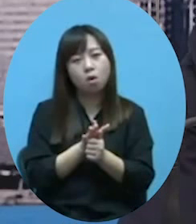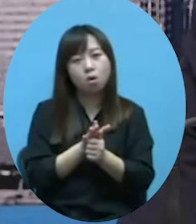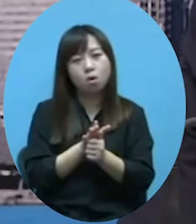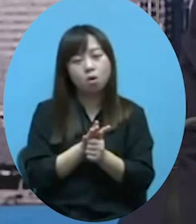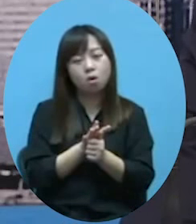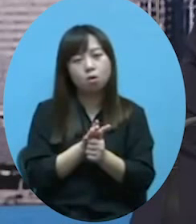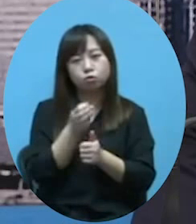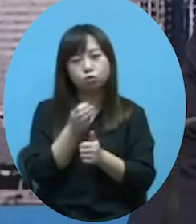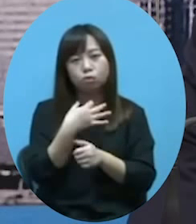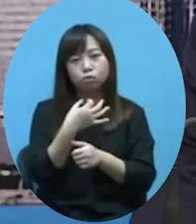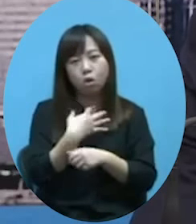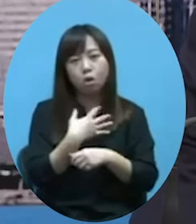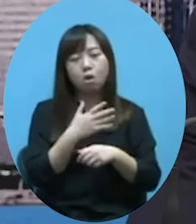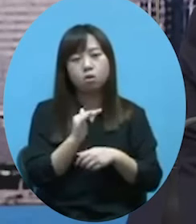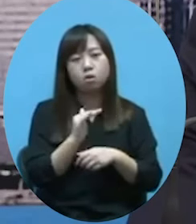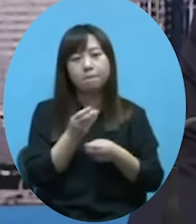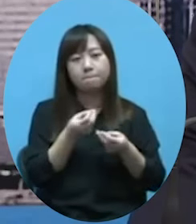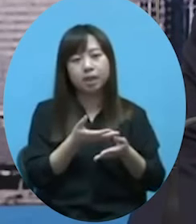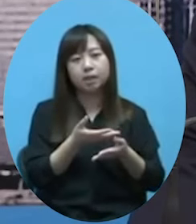支持讓牠可以